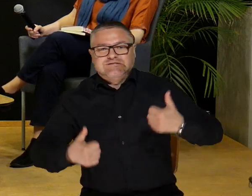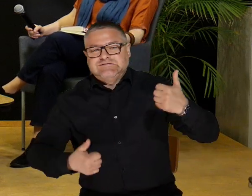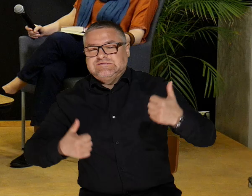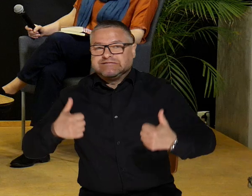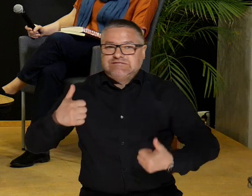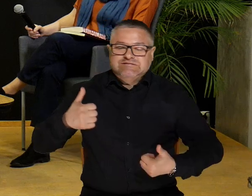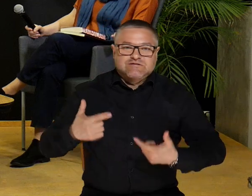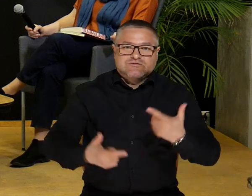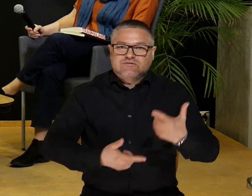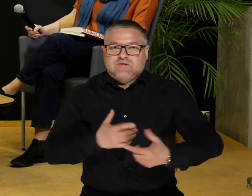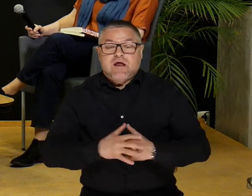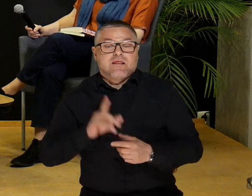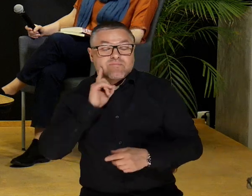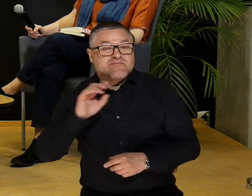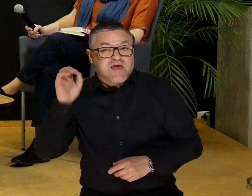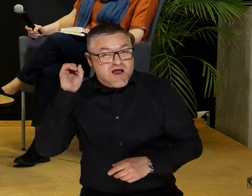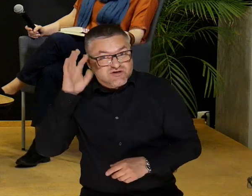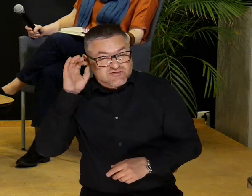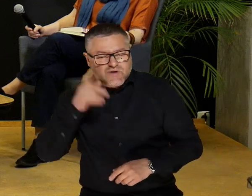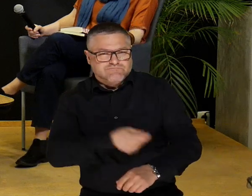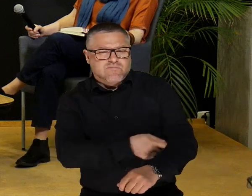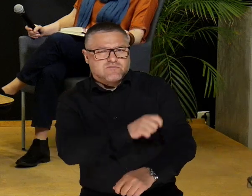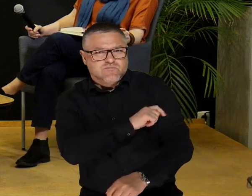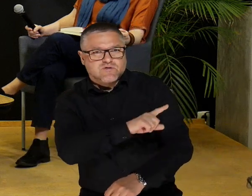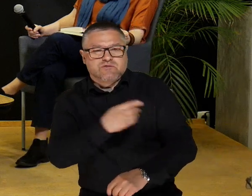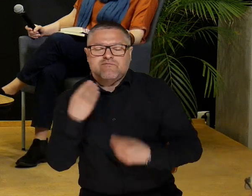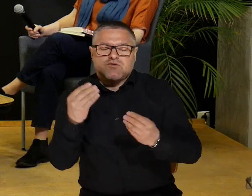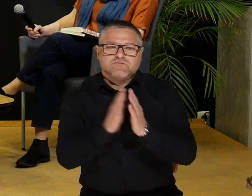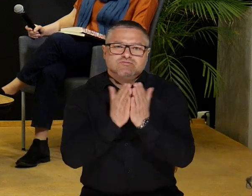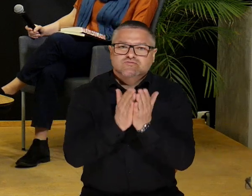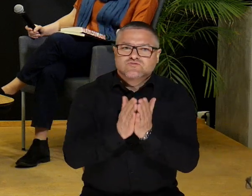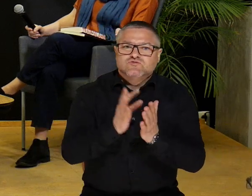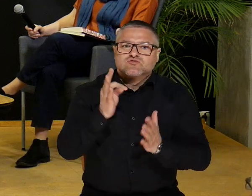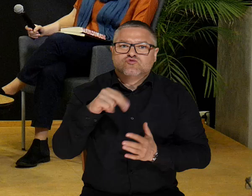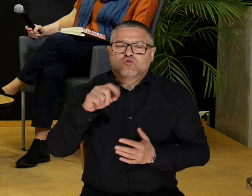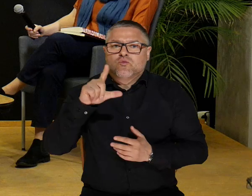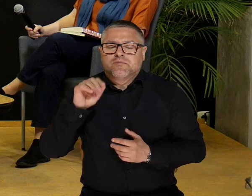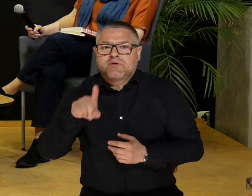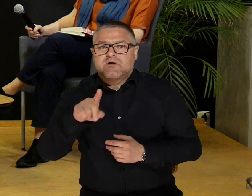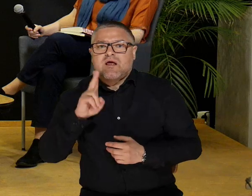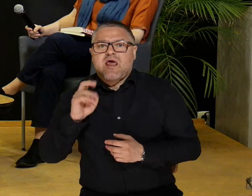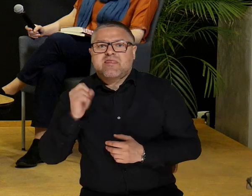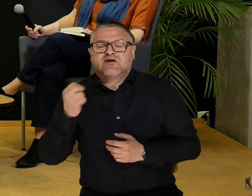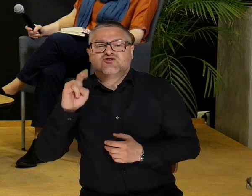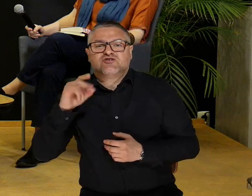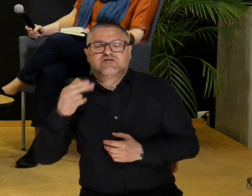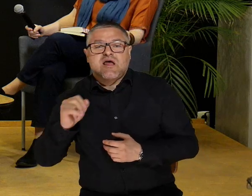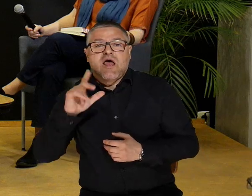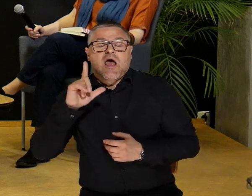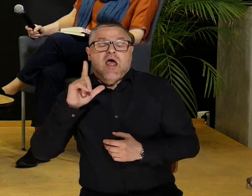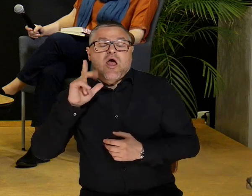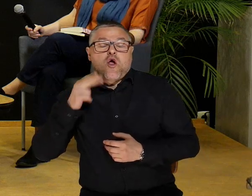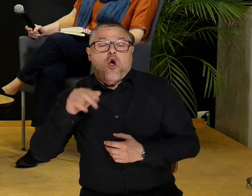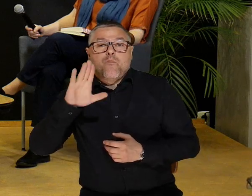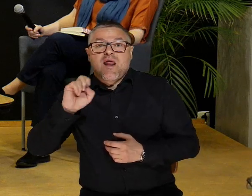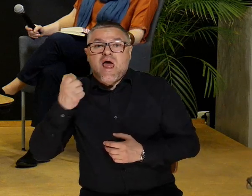tak. Ale z Hiszpanią, tak. No to przecież jest świetna książka Strupy Katarzyny Kobylarczyk, która właśnie mówi o tych traumach